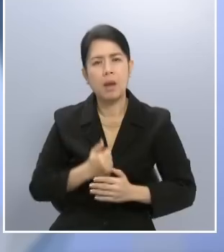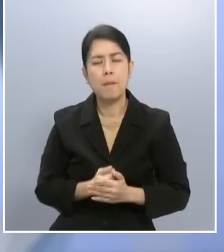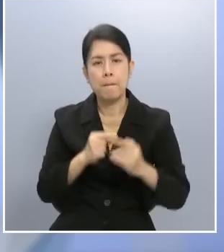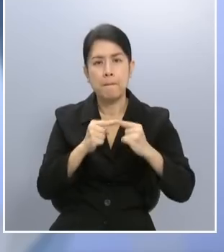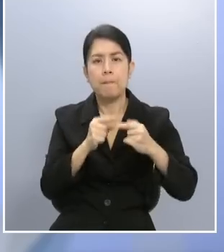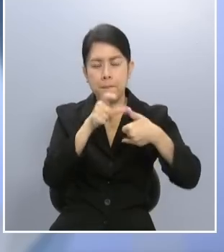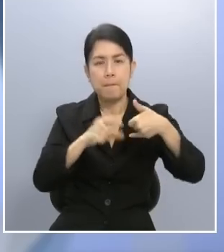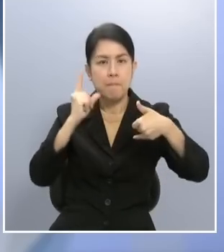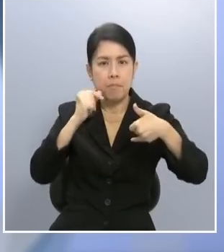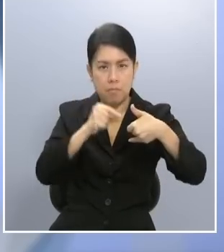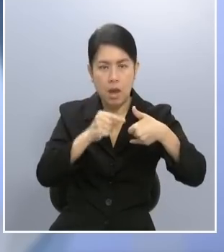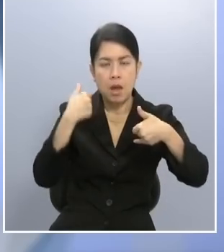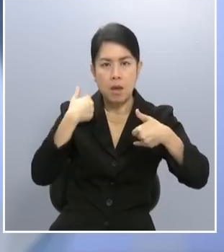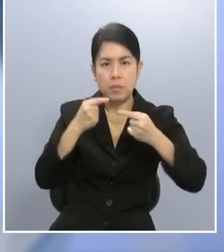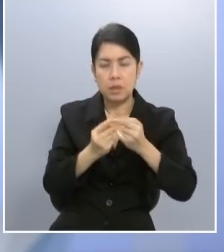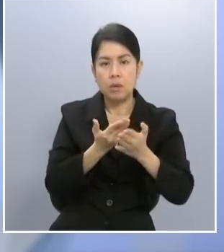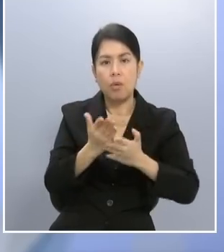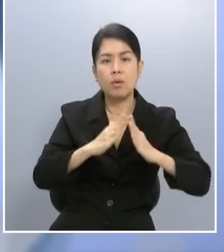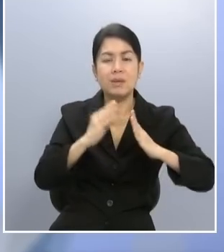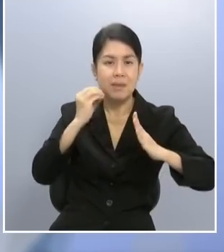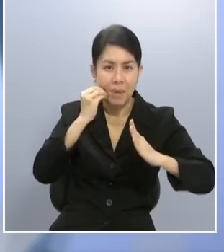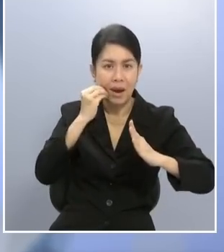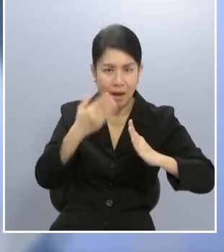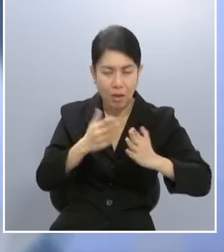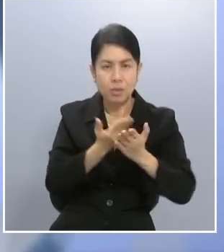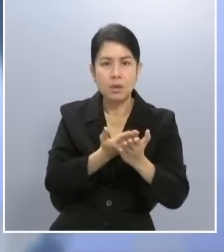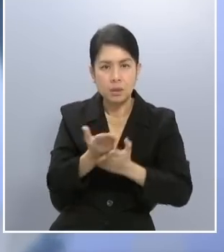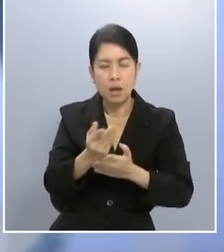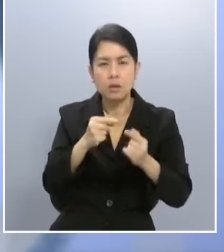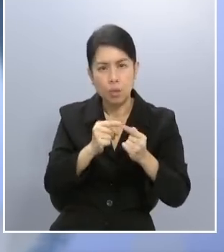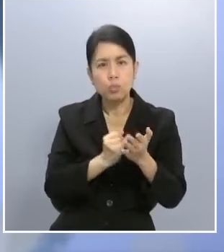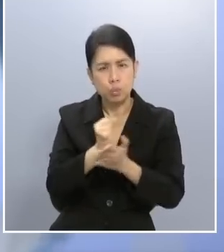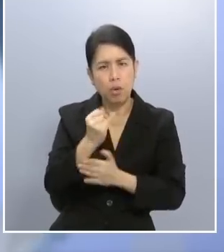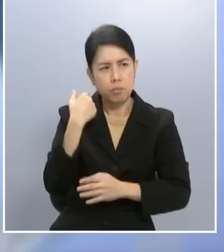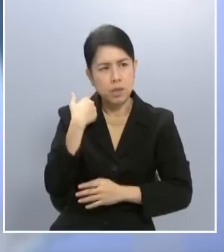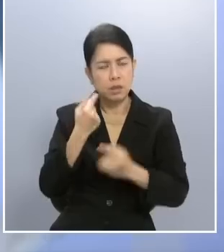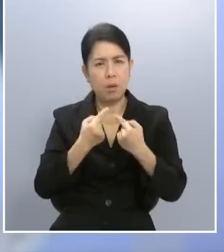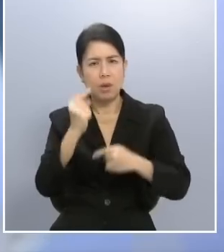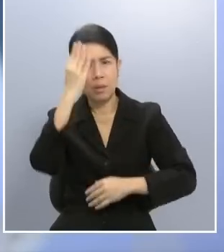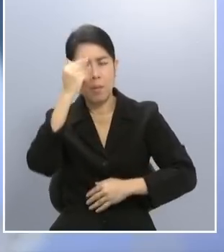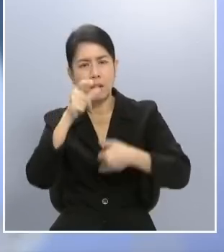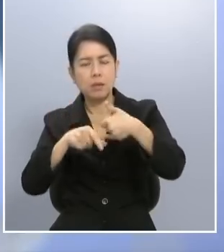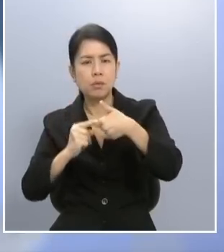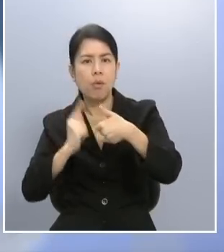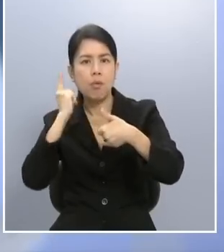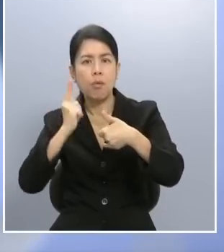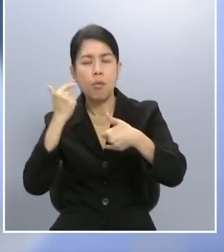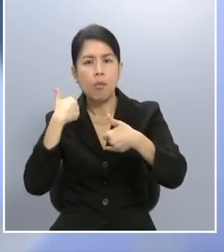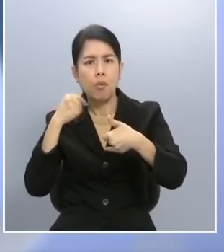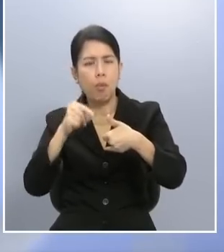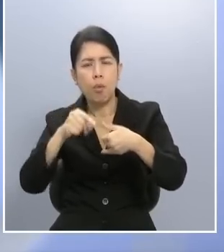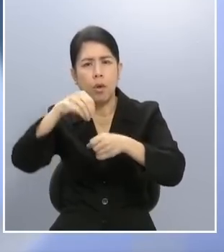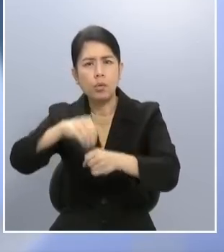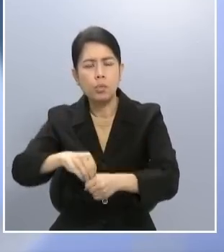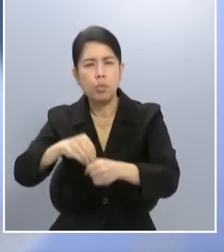แต่เขาต่างหากที่กลับไม่ยอมออกจากบ้านแล้วมายิงแม่หนูตายเพราะว่าหลังจากที่